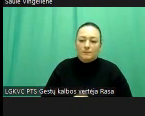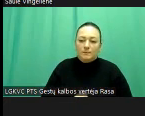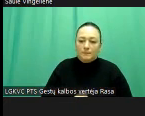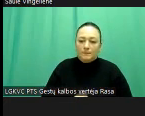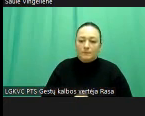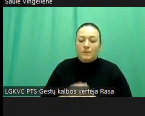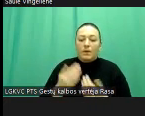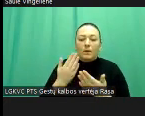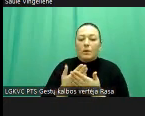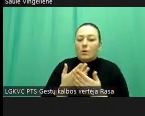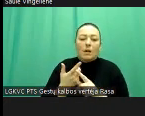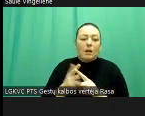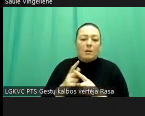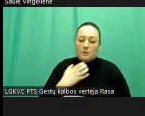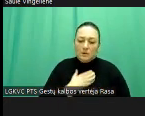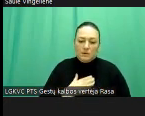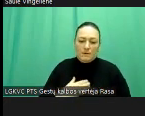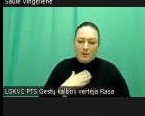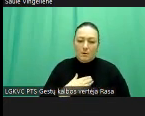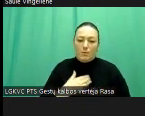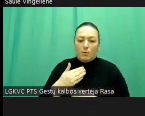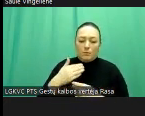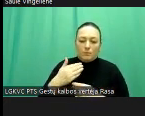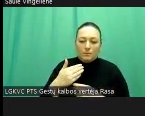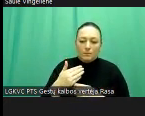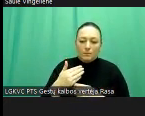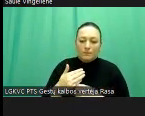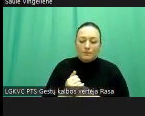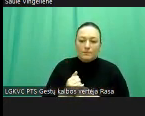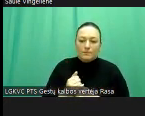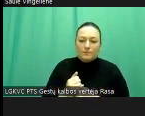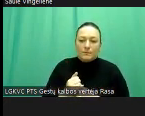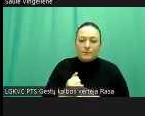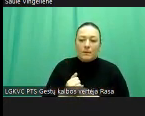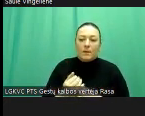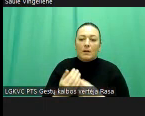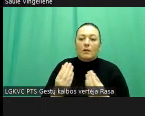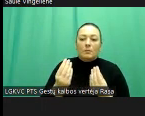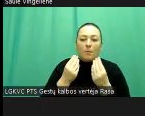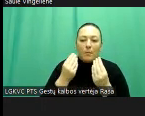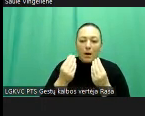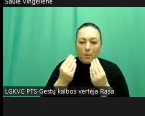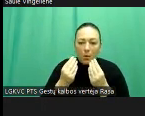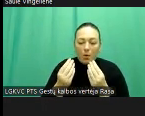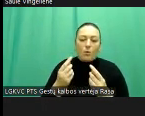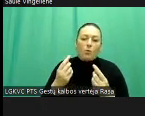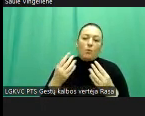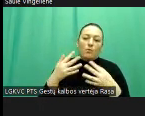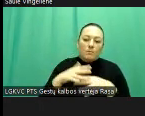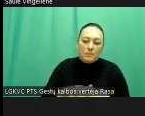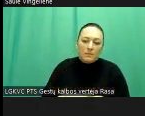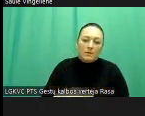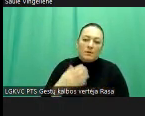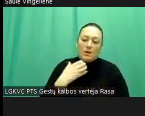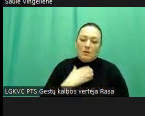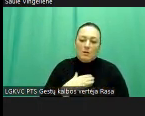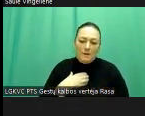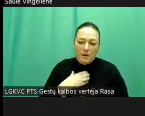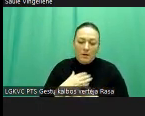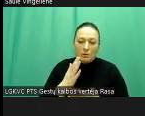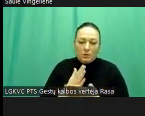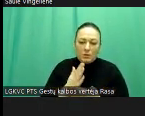Ir kodėl taip svarbu? Toliau sakoma, kad tarp dalykiškumo žinios tampa vis labiau ir labiau svarbus tam,